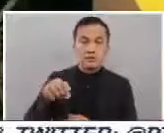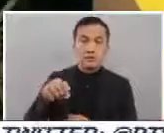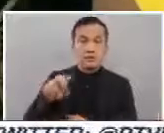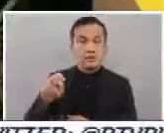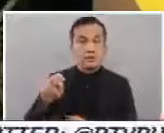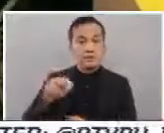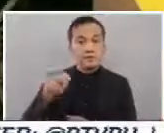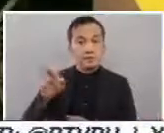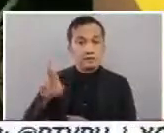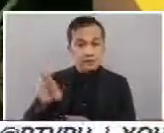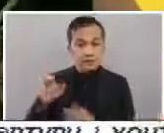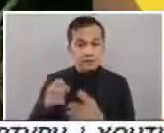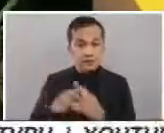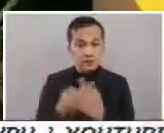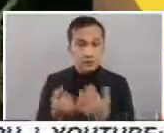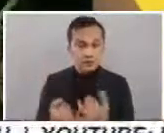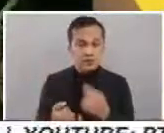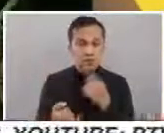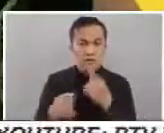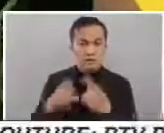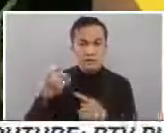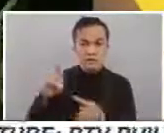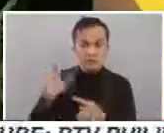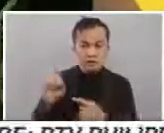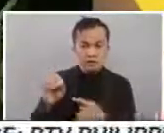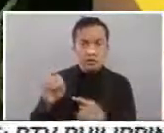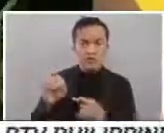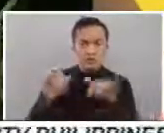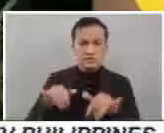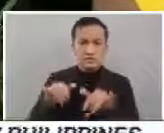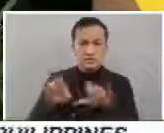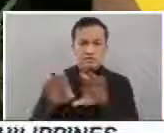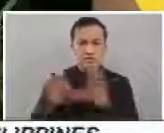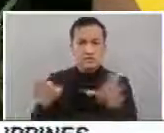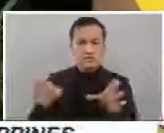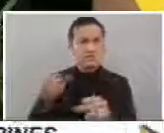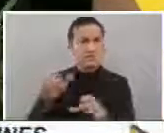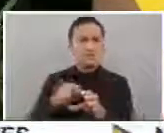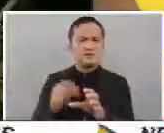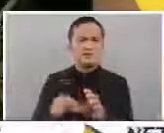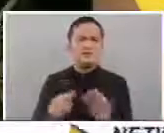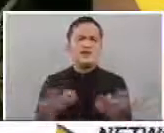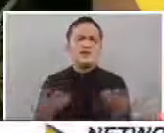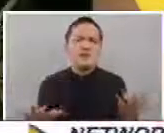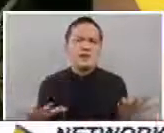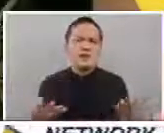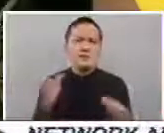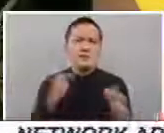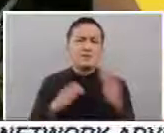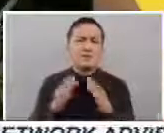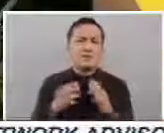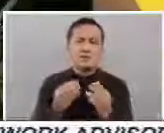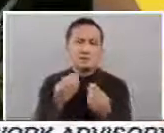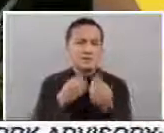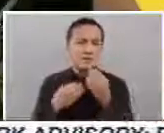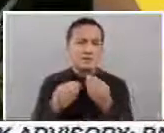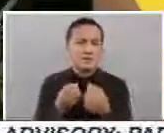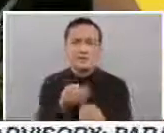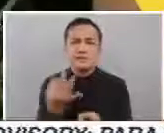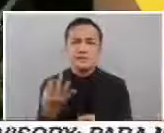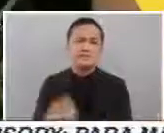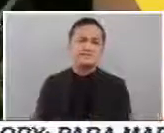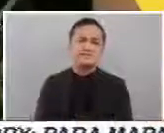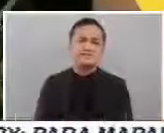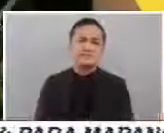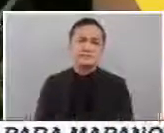malamang inabalitaan nyo rin po ito. Dagsa po dun po sa mga vaccination sites sa Las Piñas, Manila, maging sa